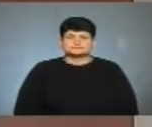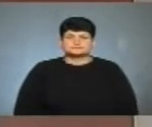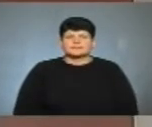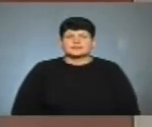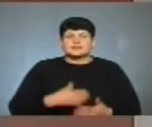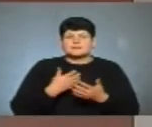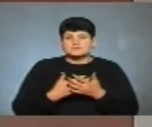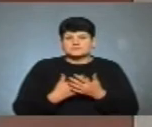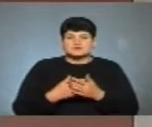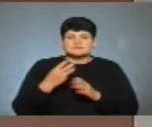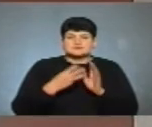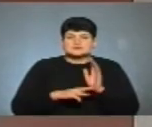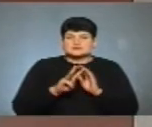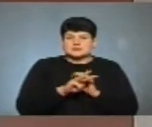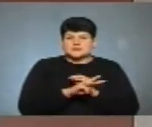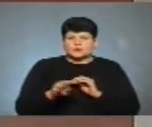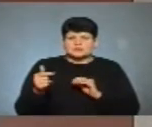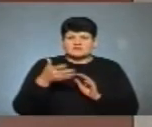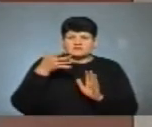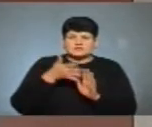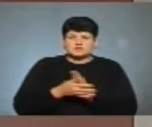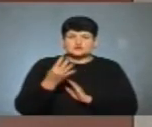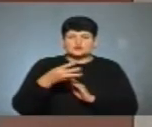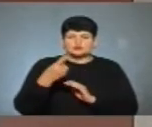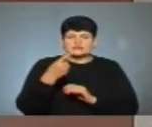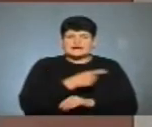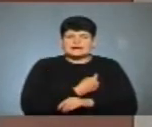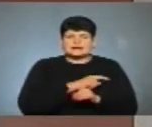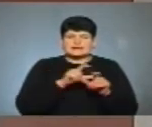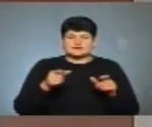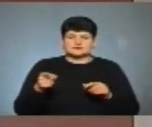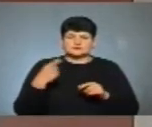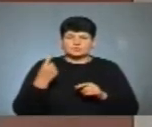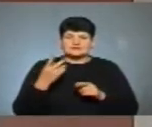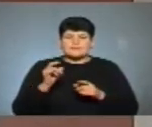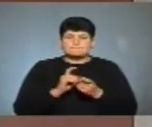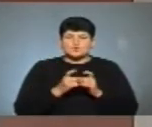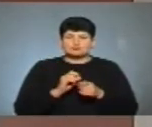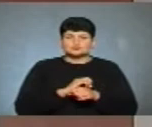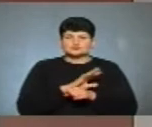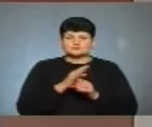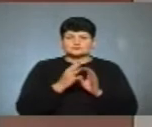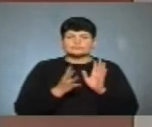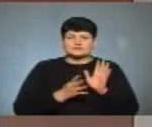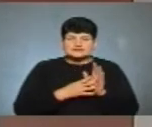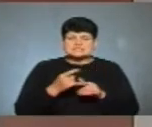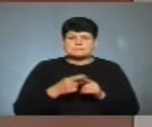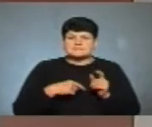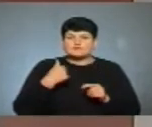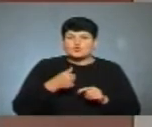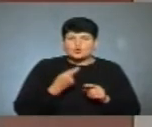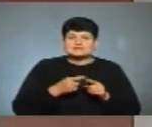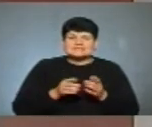Майже 83 мільйони гривень витратила 41 лікарня Тернопільщини на боротьбу з COVID-19 за півроку.